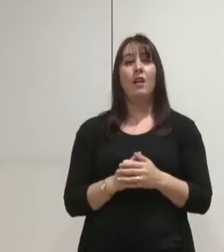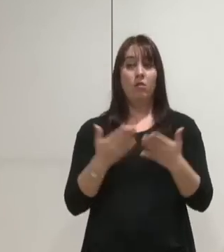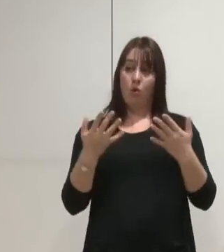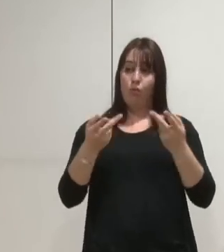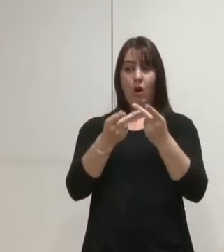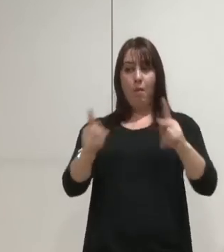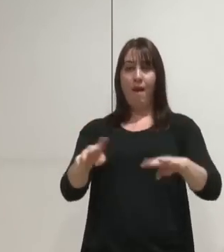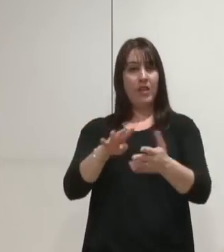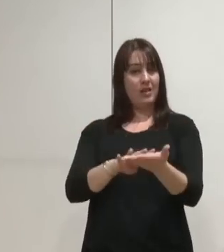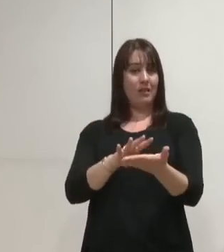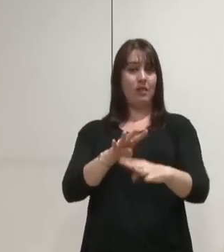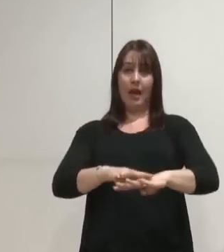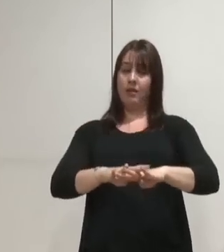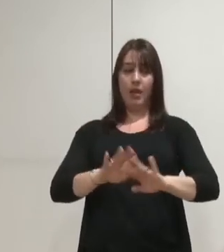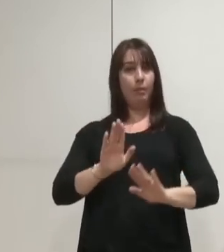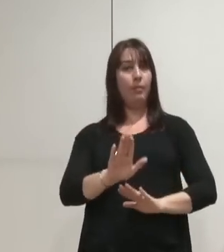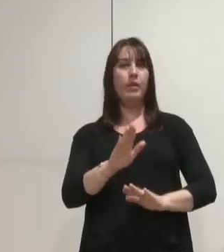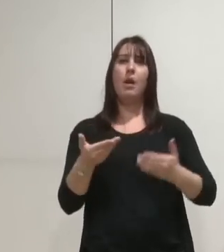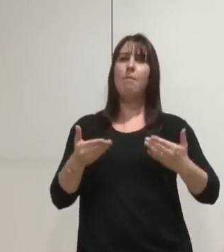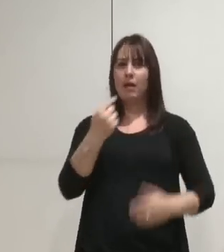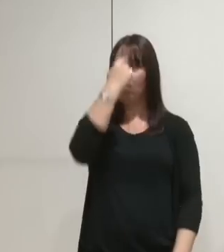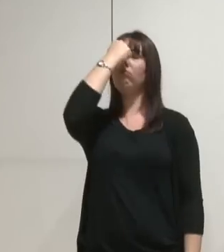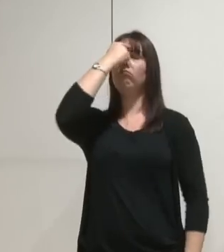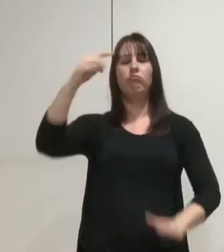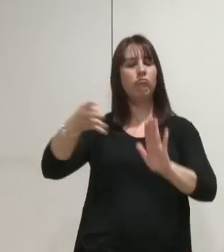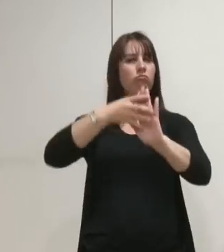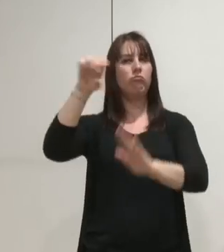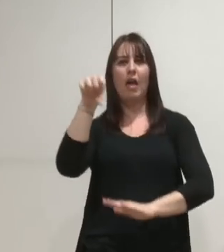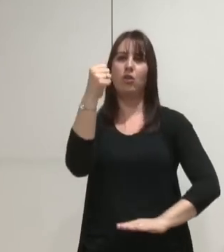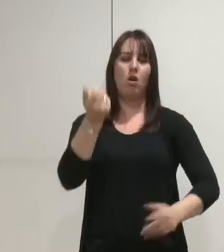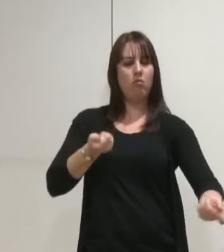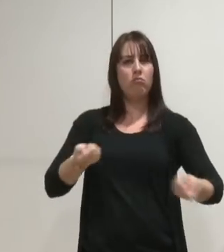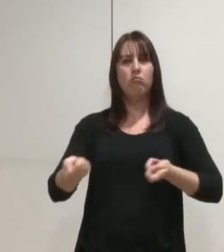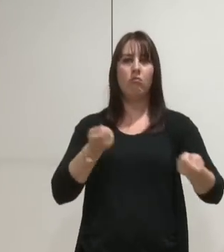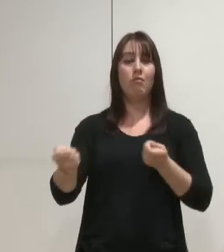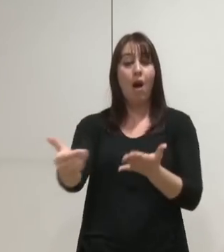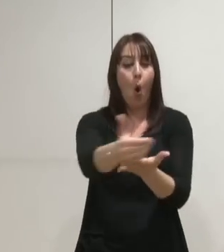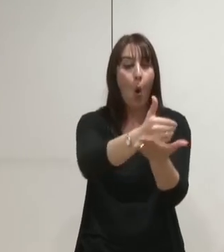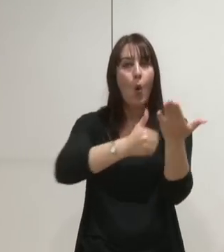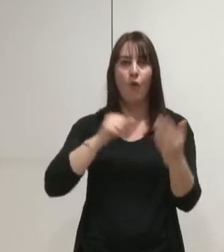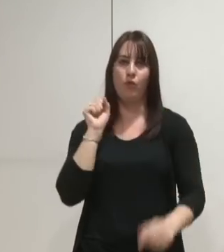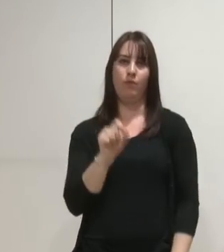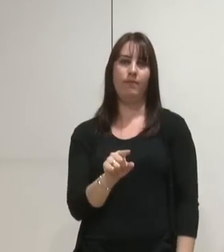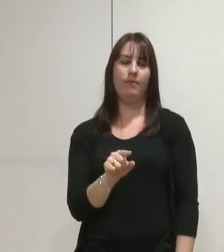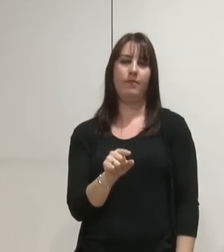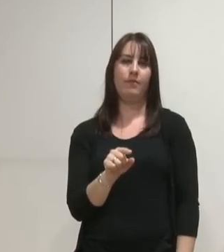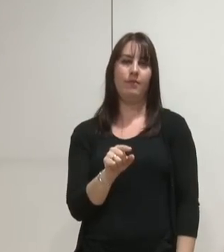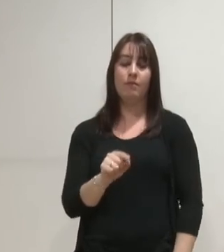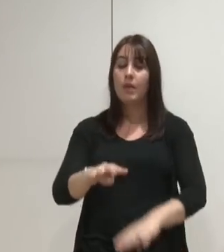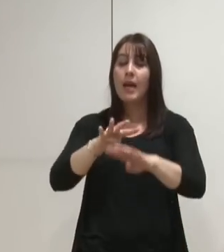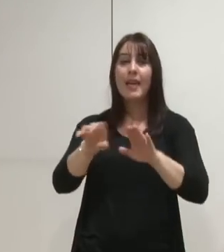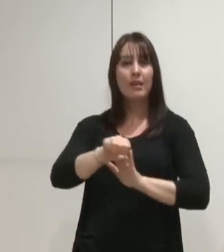concrètement aujourd'hui on retient un seul critère qui est structurant le revenu la difficulté des quartiers